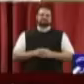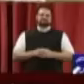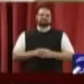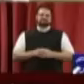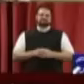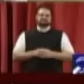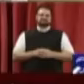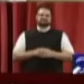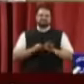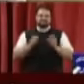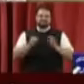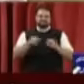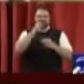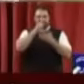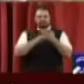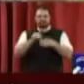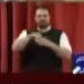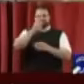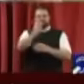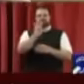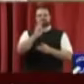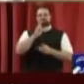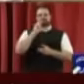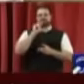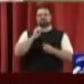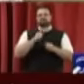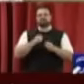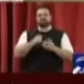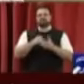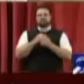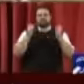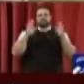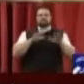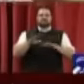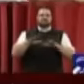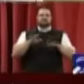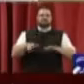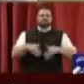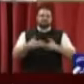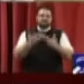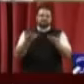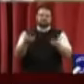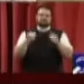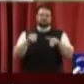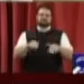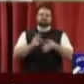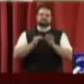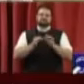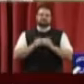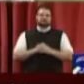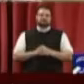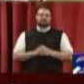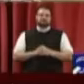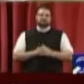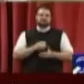desfacem firul în patru și vorbim, păi la urmă, de vibrațiile din emisie de aceste... Am zis bine?